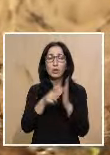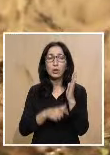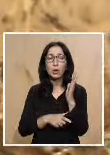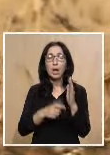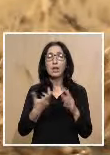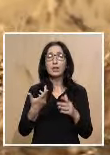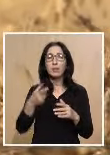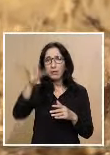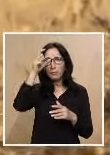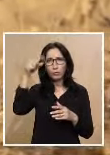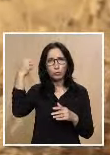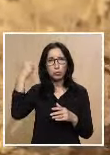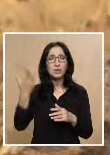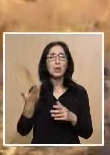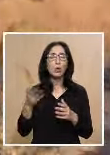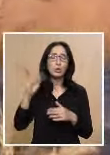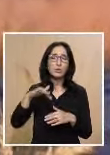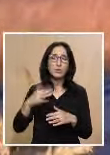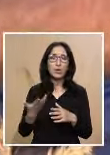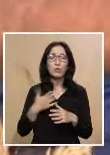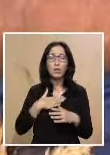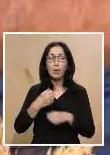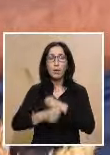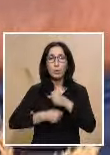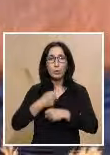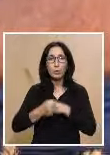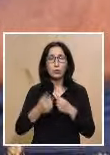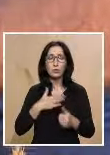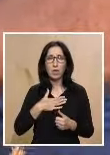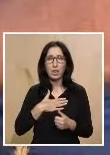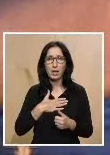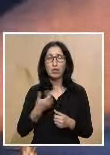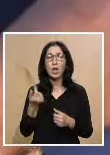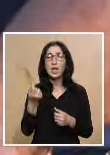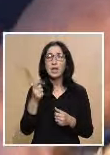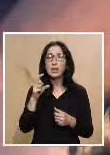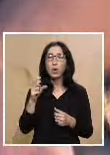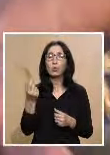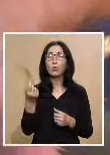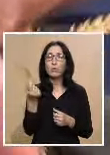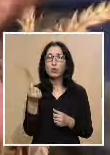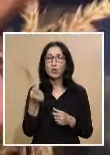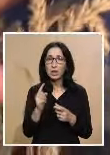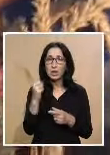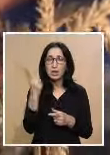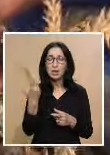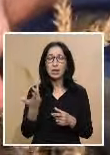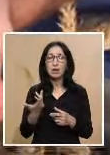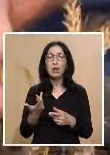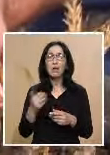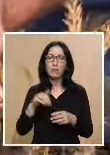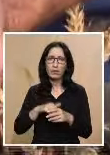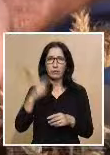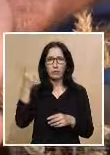на Република Турция. И съответно имаме производство на наши сортове пшеница, семепроизводство